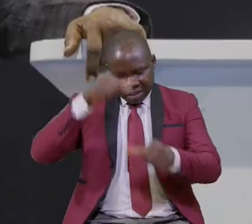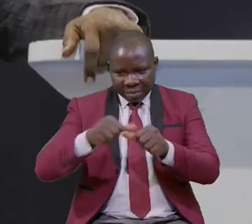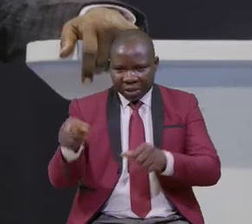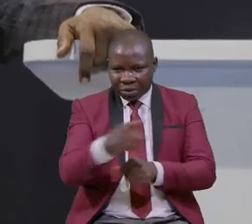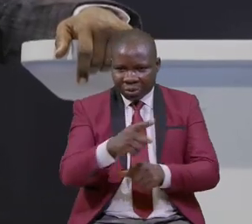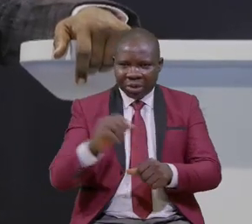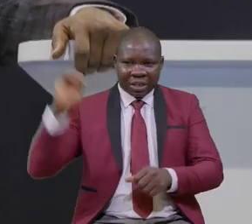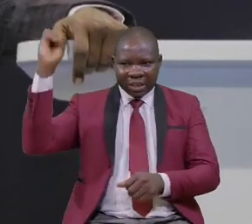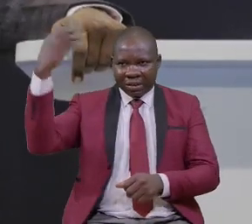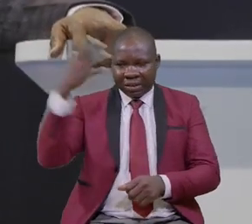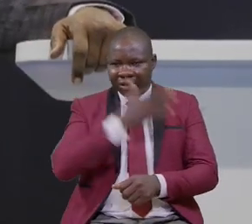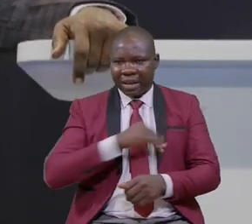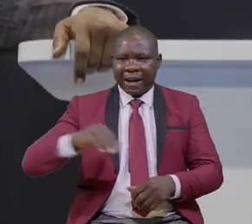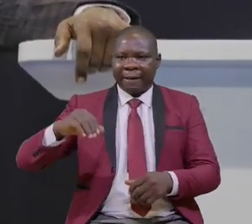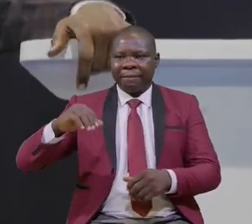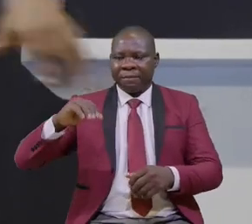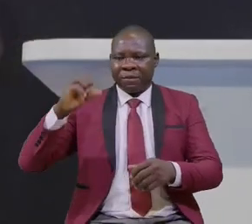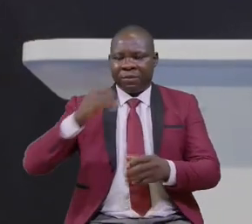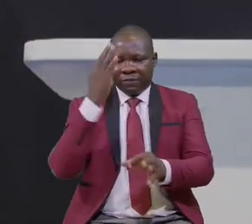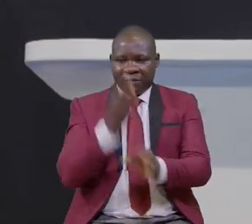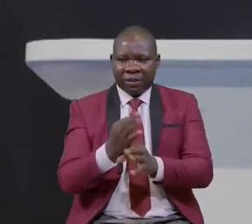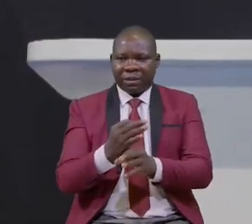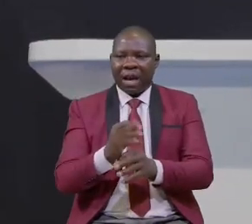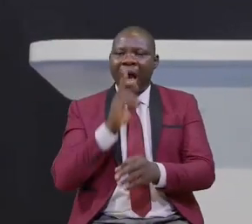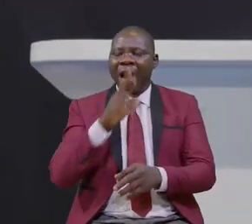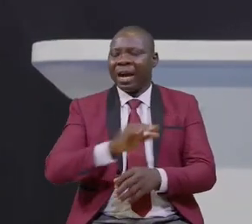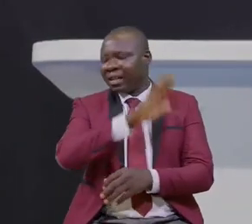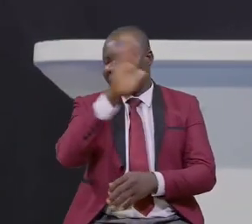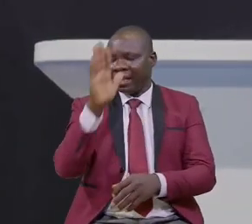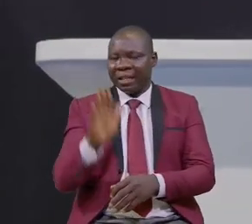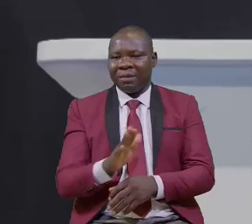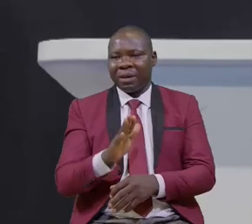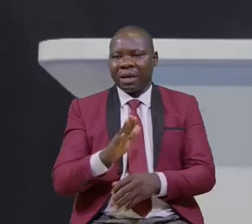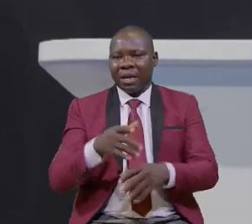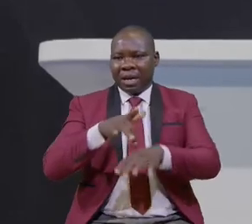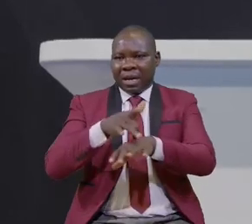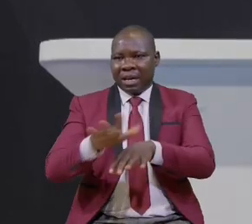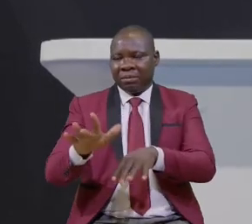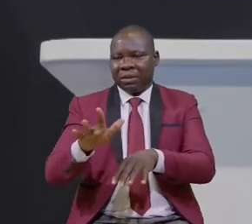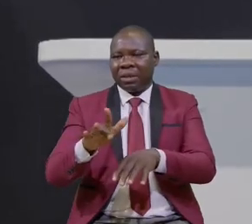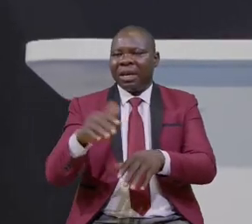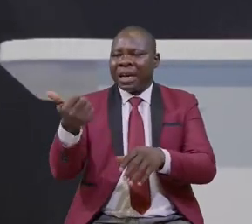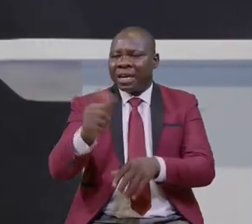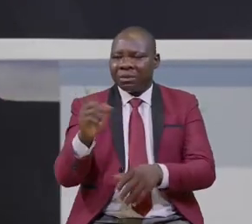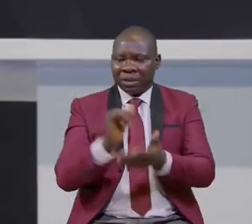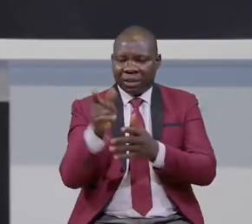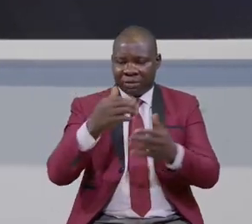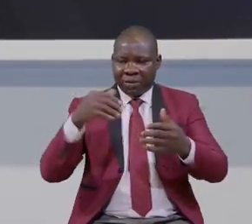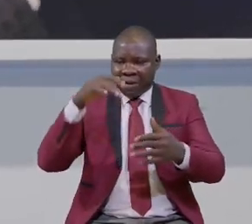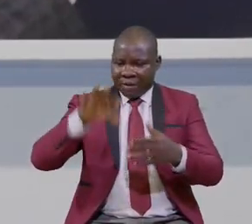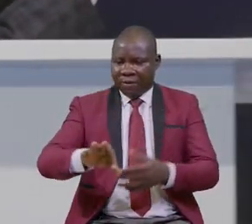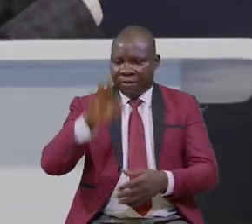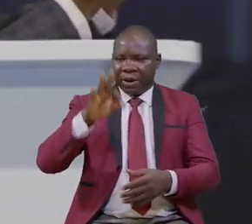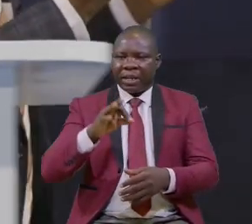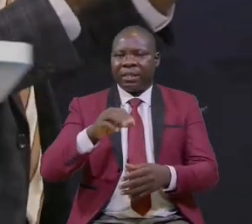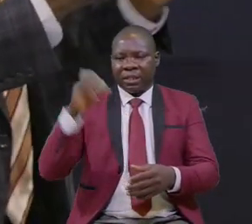sont jamais stériles. La grâce et la foi, partout où vous trouvez la grâce, jointe à